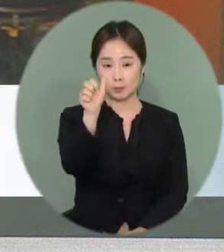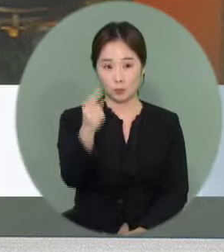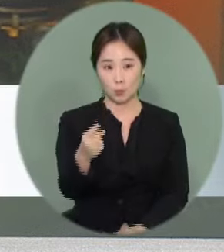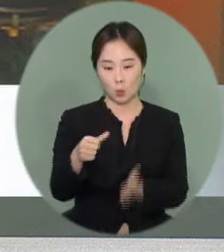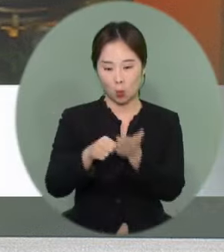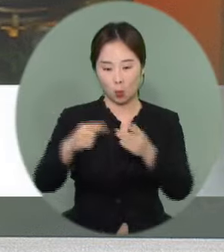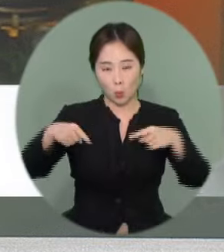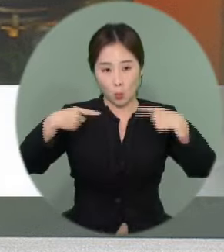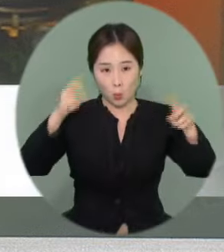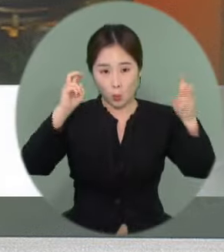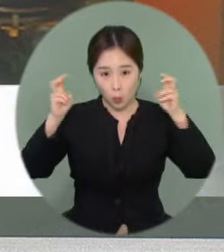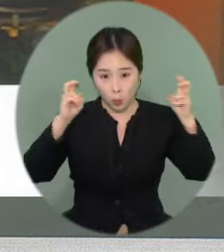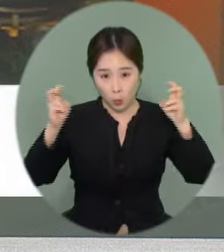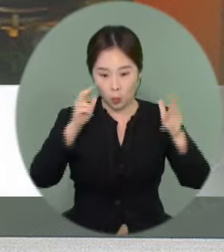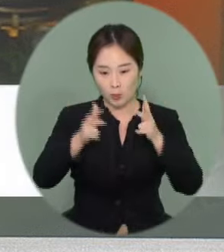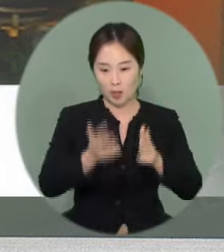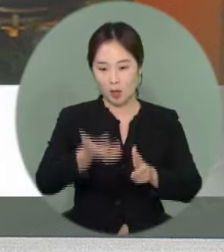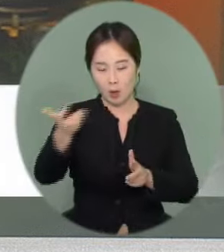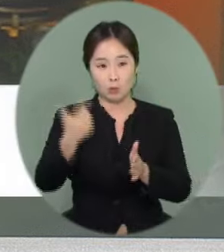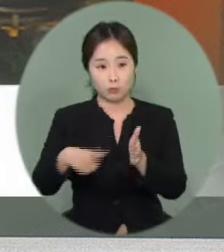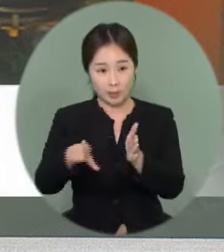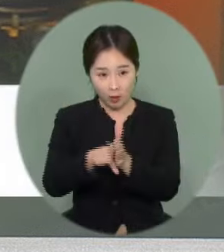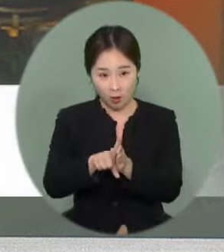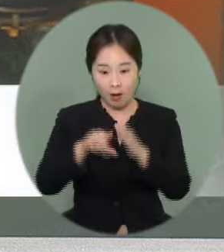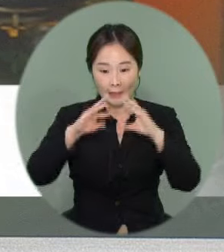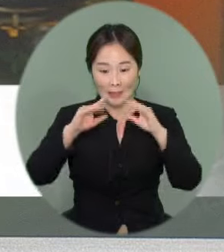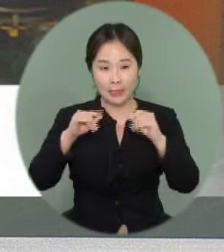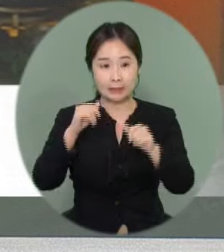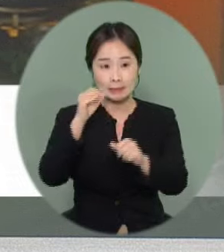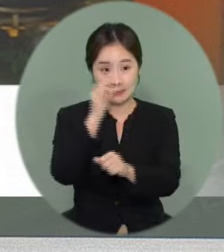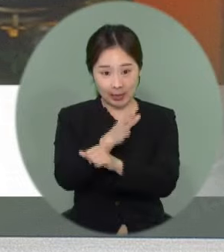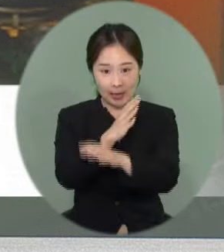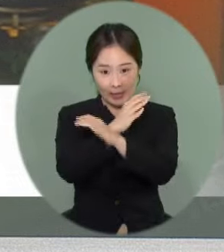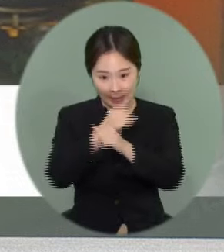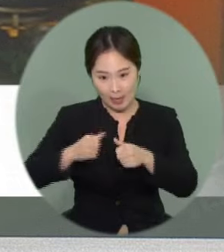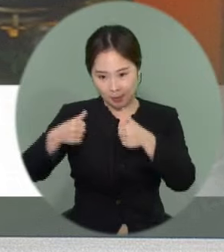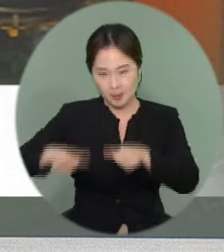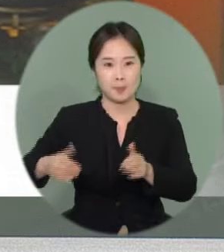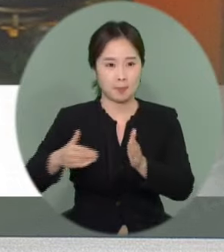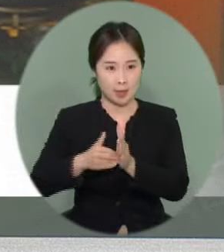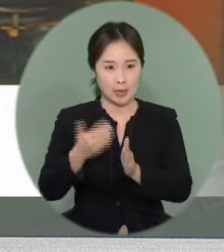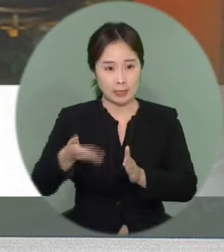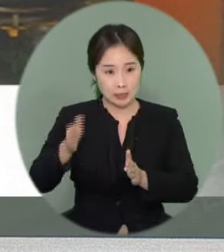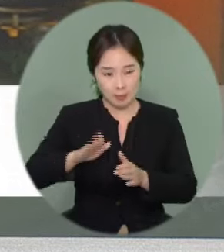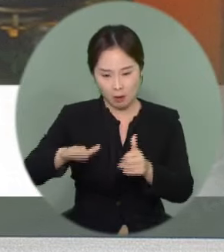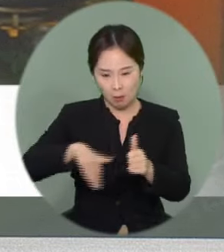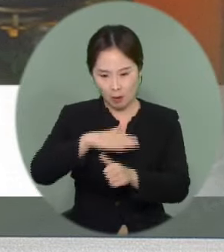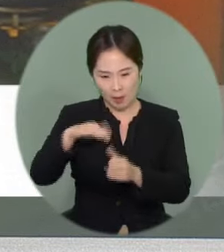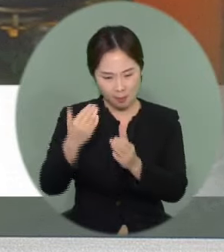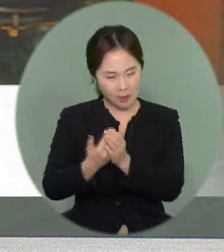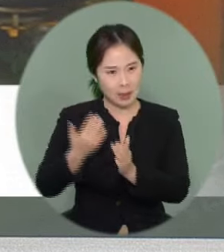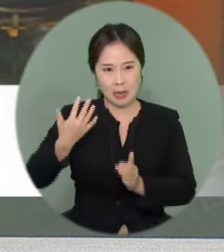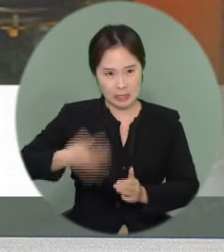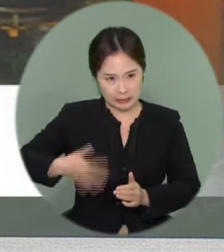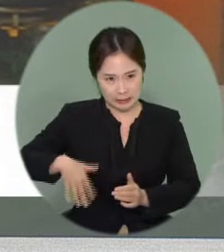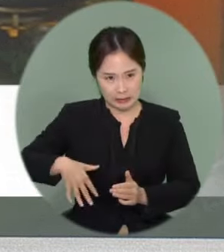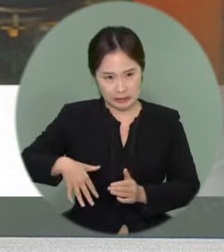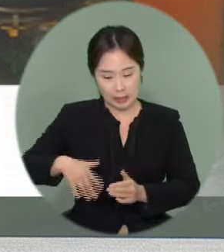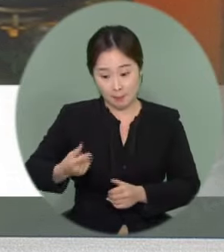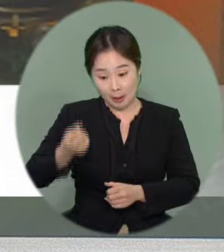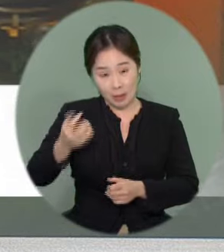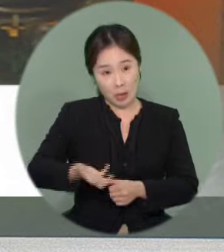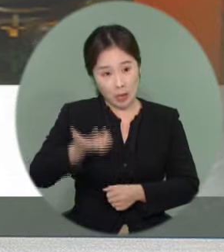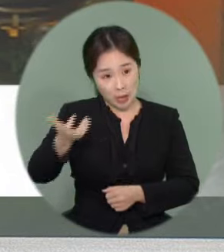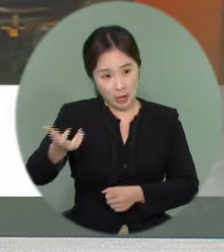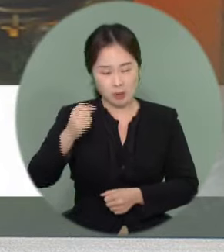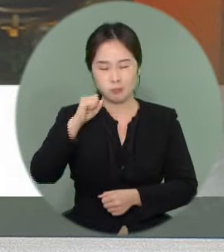금호타이어가 광주 공장 이전을 위해 땅 매입 계약을 체결했습니다. 하지만 여건이 성숙하지 않아 공장 이전이 당장은